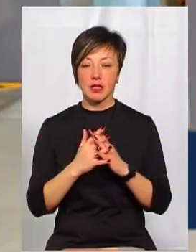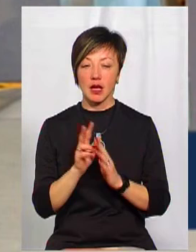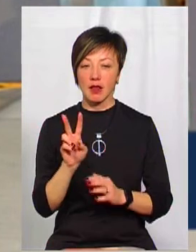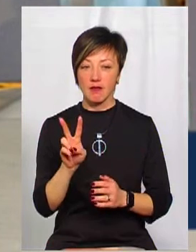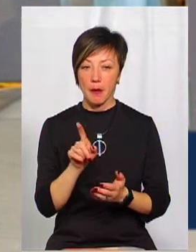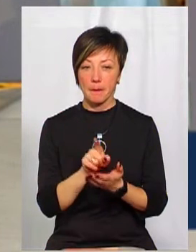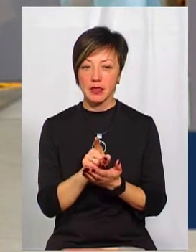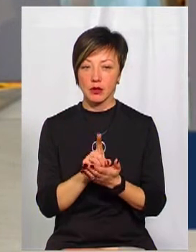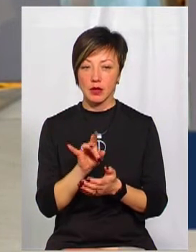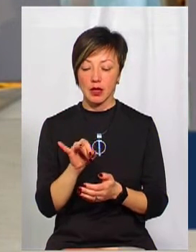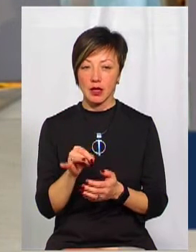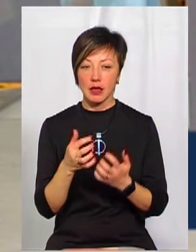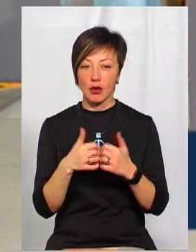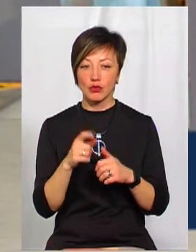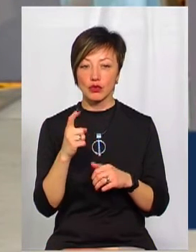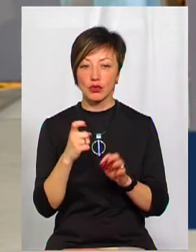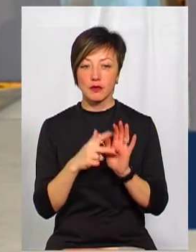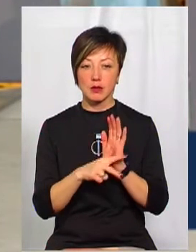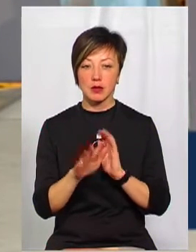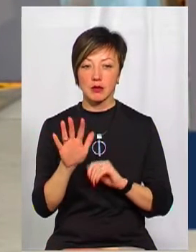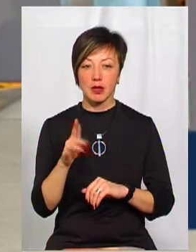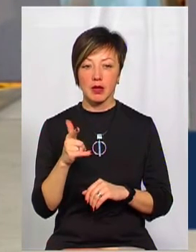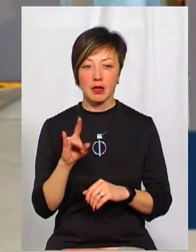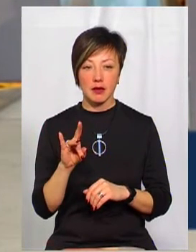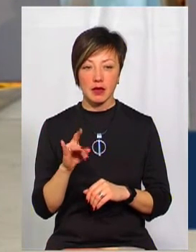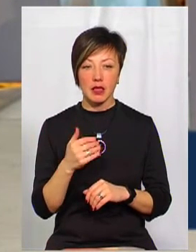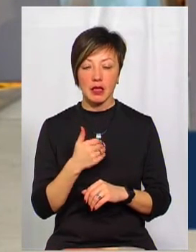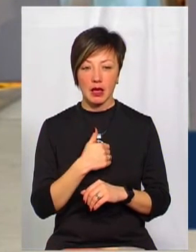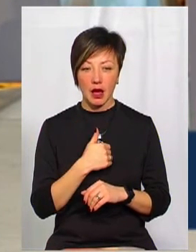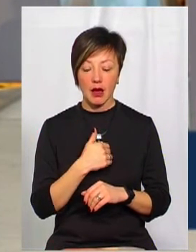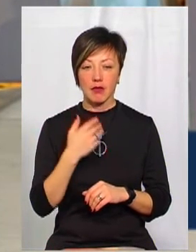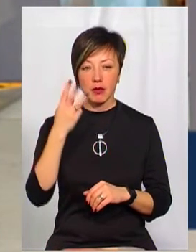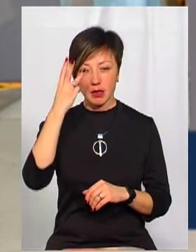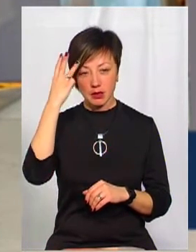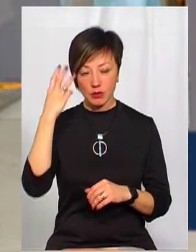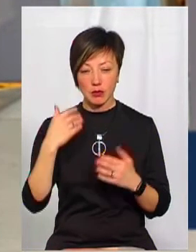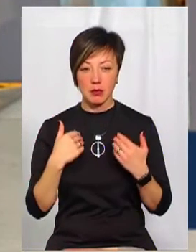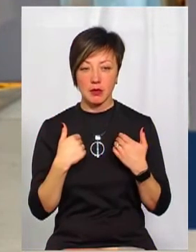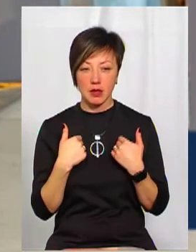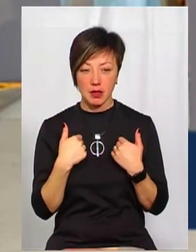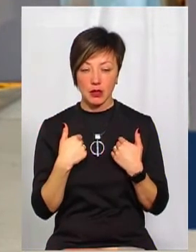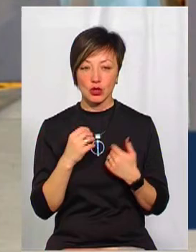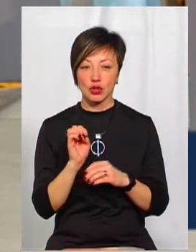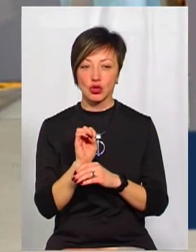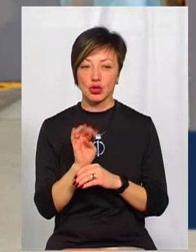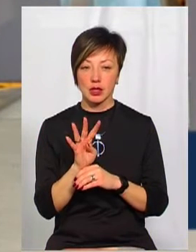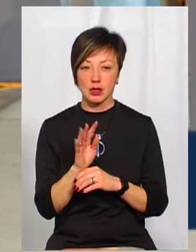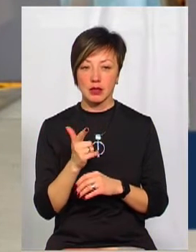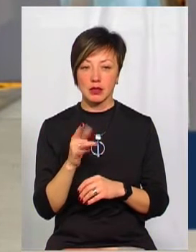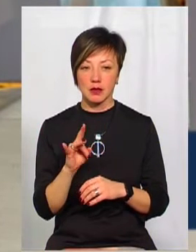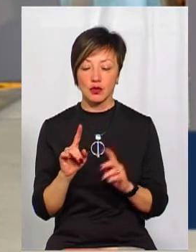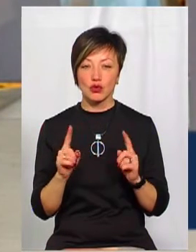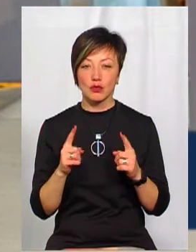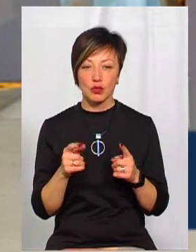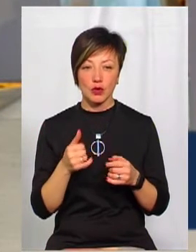пенсіонери. Їм нарахували 185 гривень. Я у Хмельницькому, мені 14